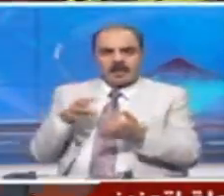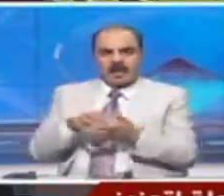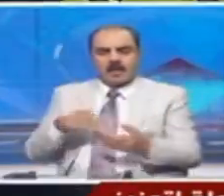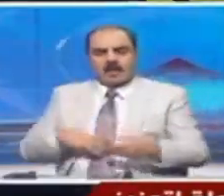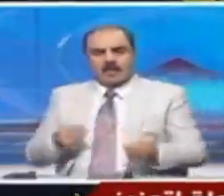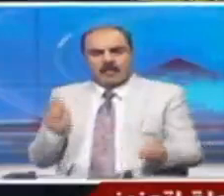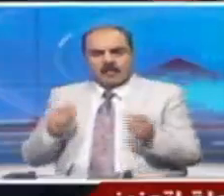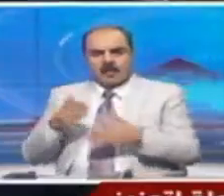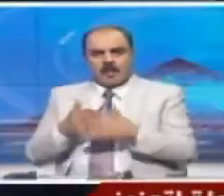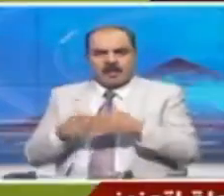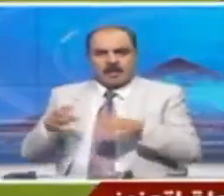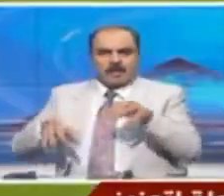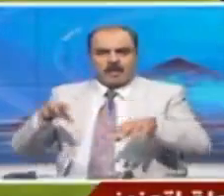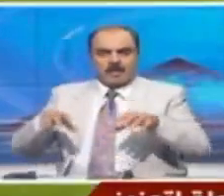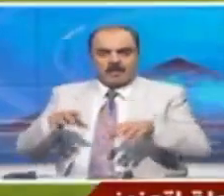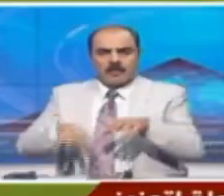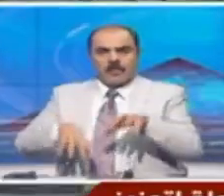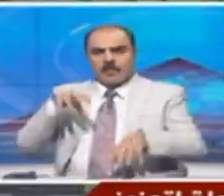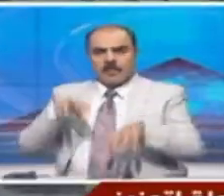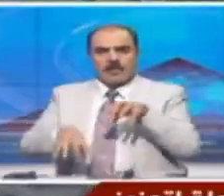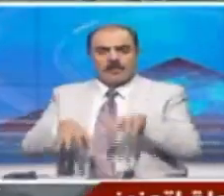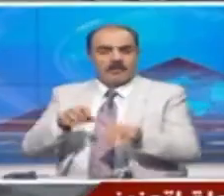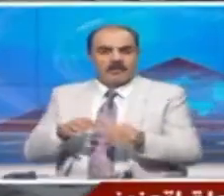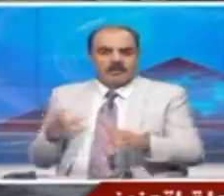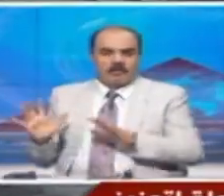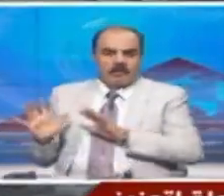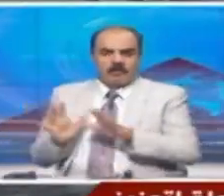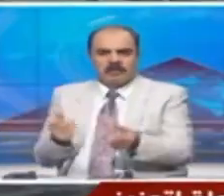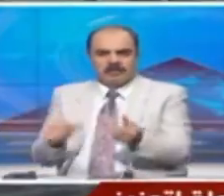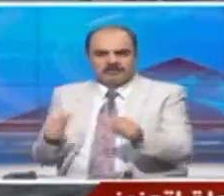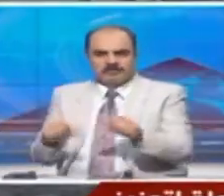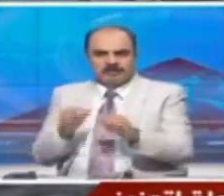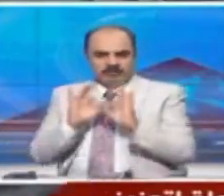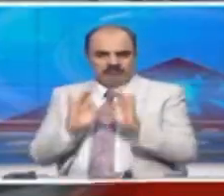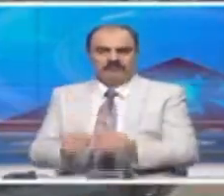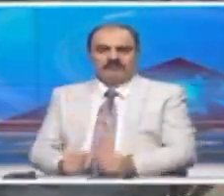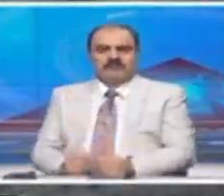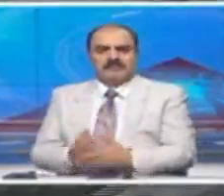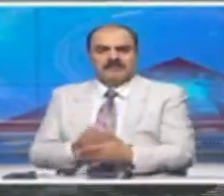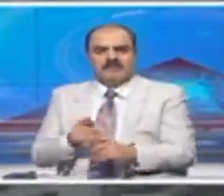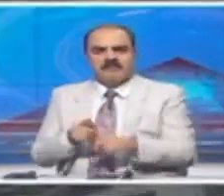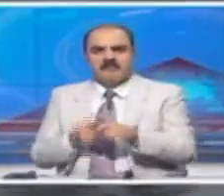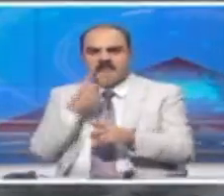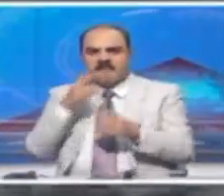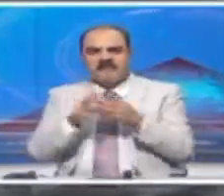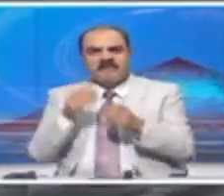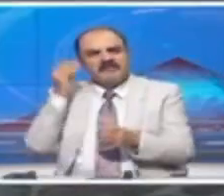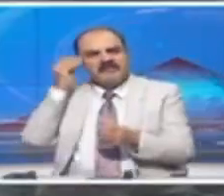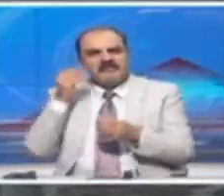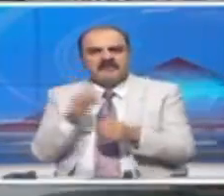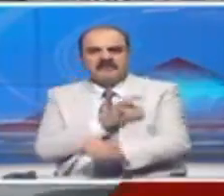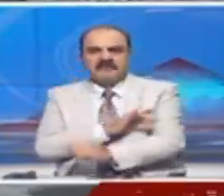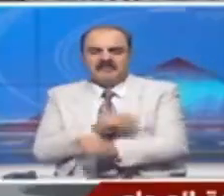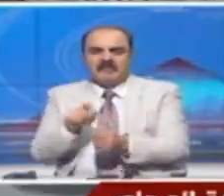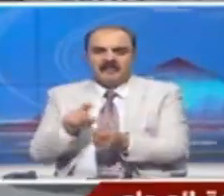تتعلق بالتركيبات الميكانيكية في غرفة المضخات لأحواض المعالجة البيولوجية. وتعرف رئيس الوزراء على نتائج